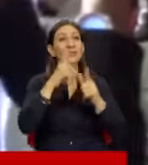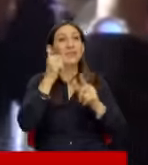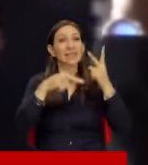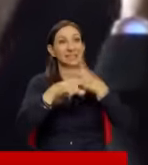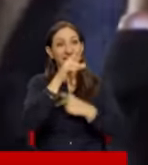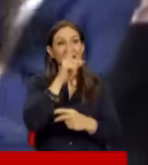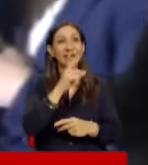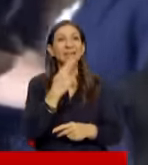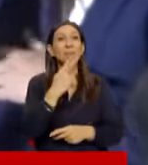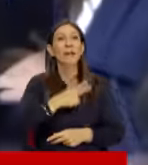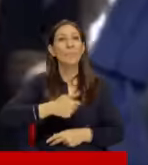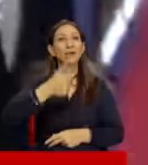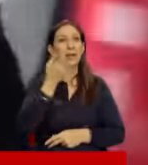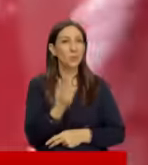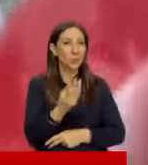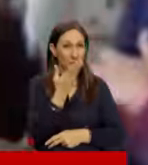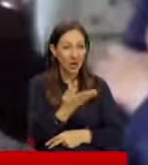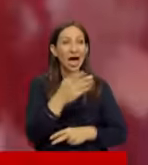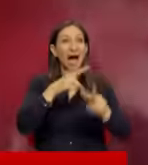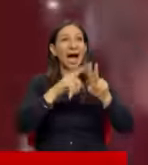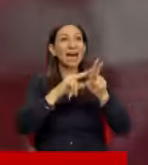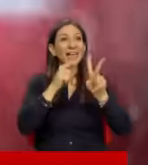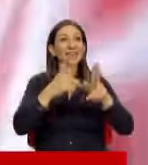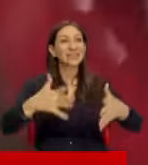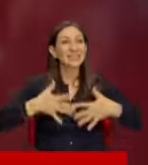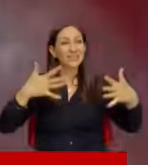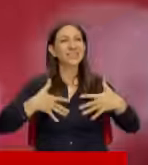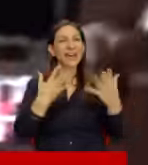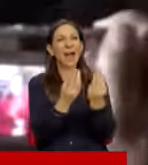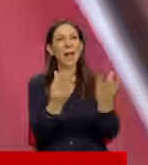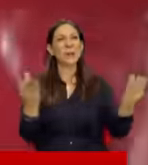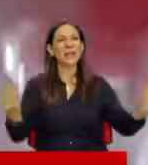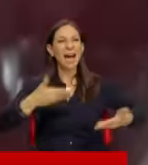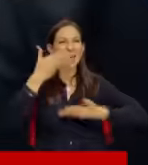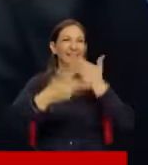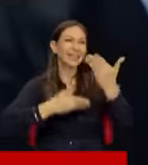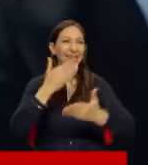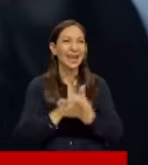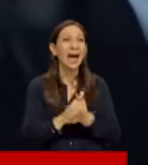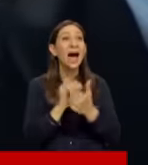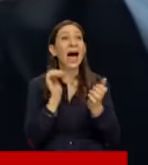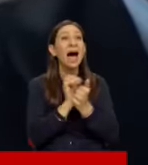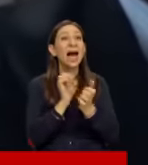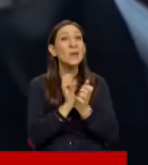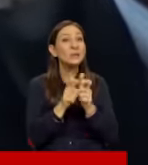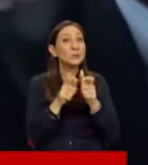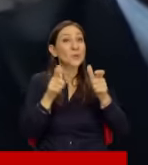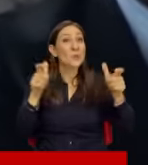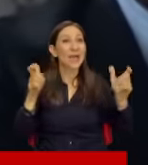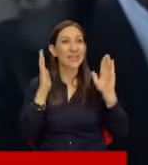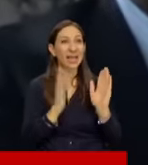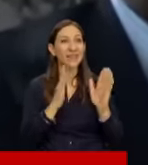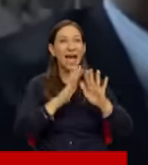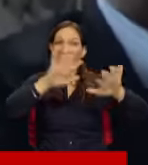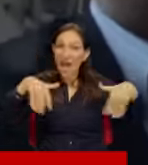Gencan Akın ilk kadın belediye başkanı oldu. Akın sevincini coşkulu kalabalıkla paylaştı. Ailemiz büyümeye devam edecek.